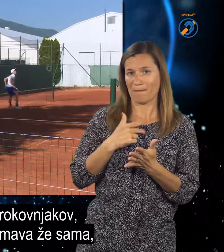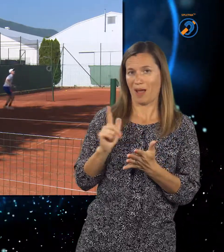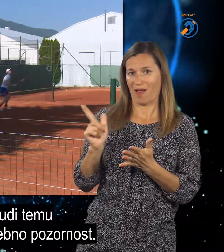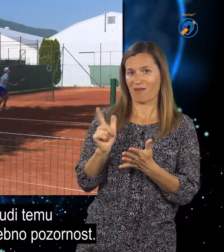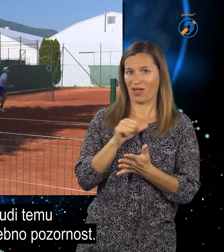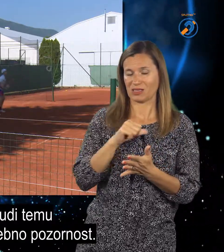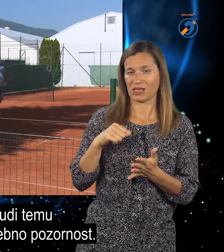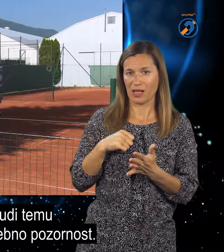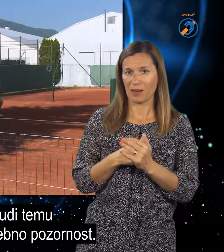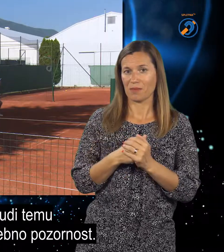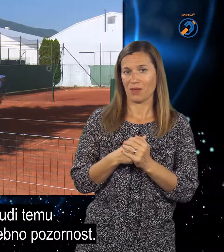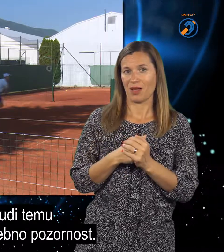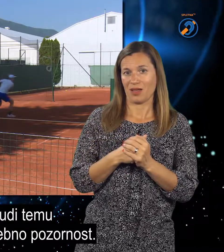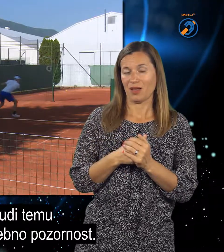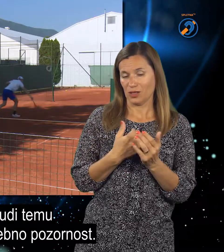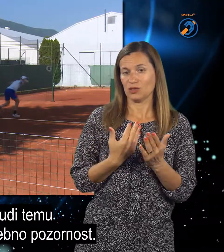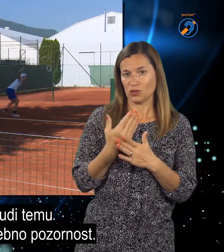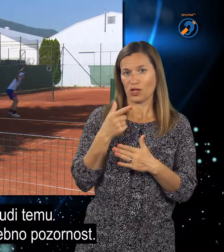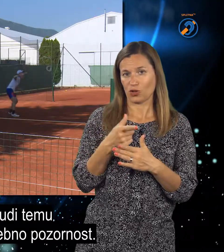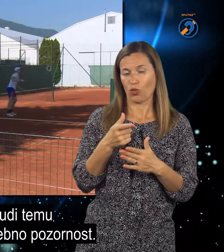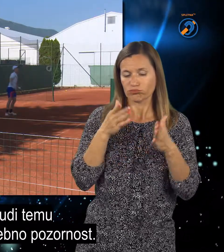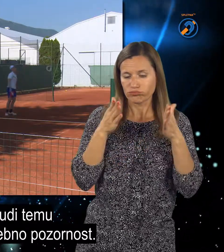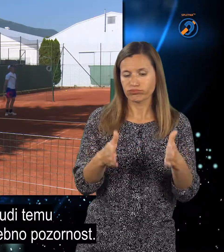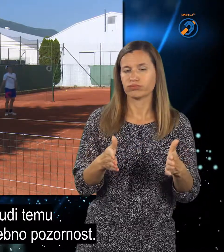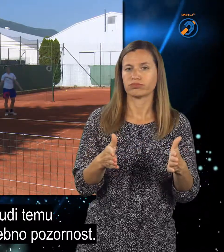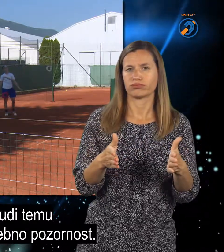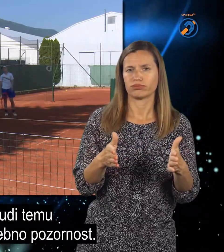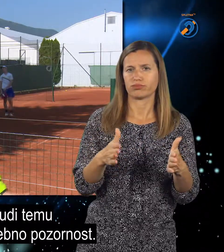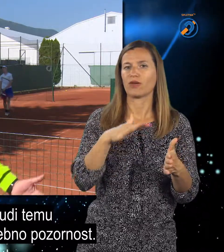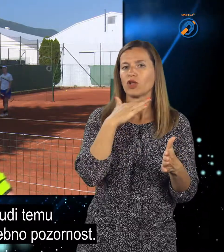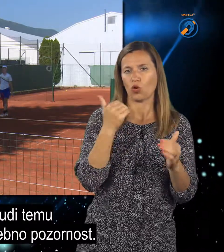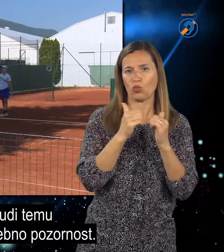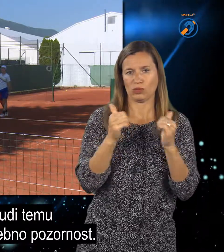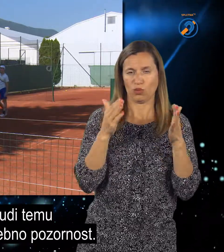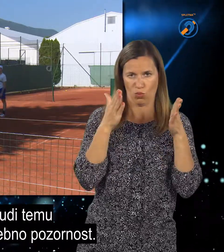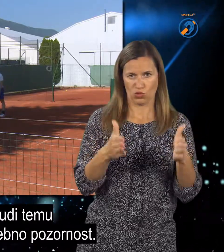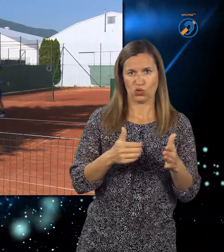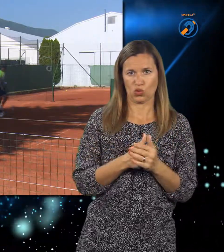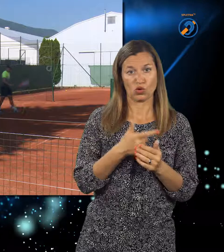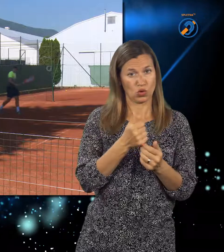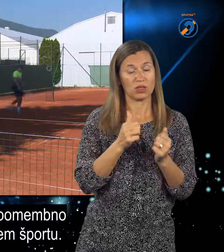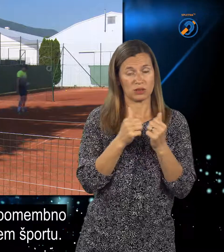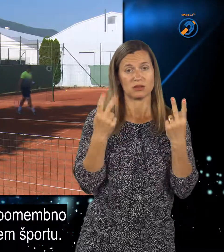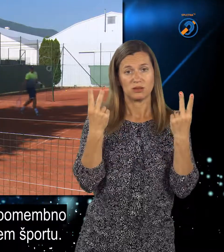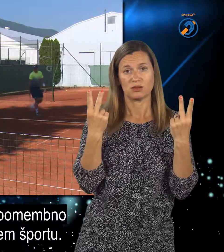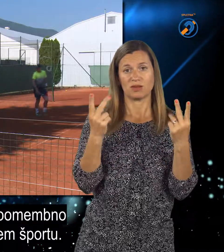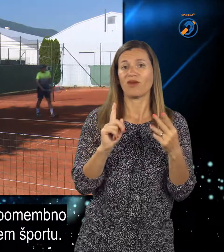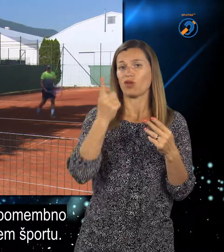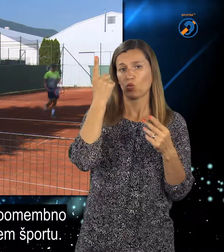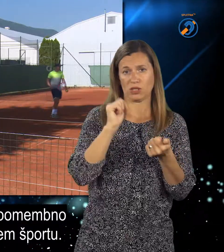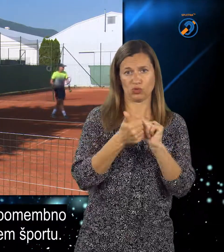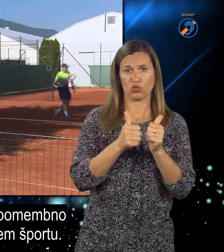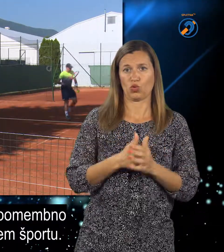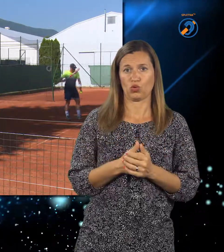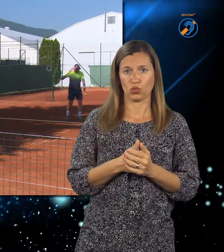sama, tako da tudi temu seveda pripravljamo oziroma posvečamo posebno pozornost. To je zelo pomembno v